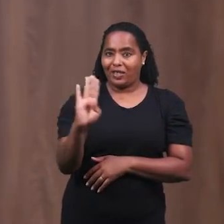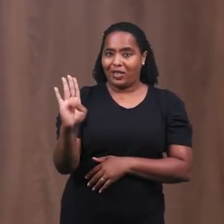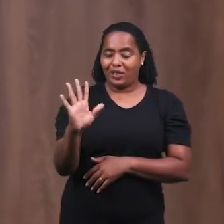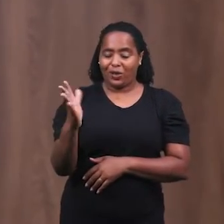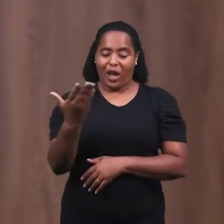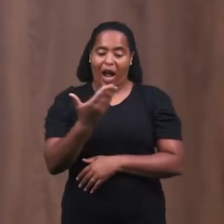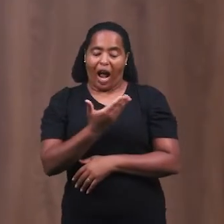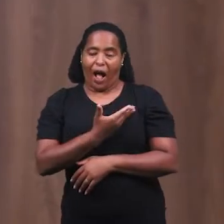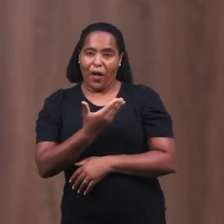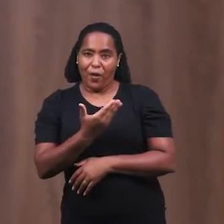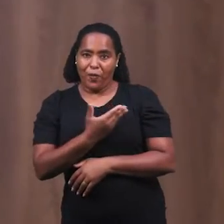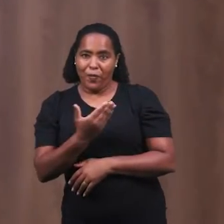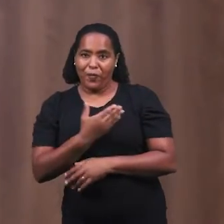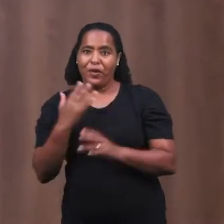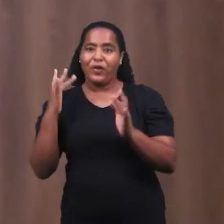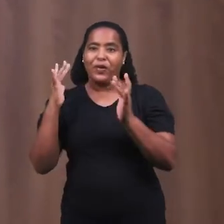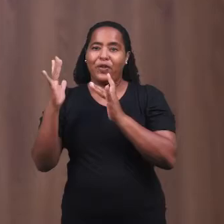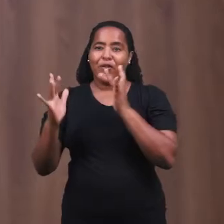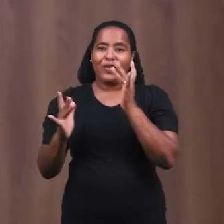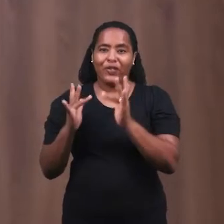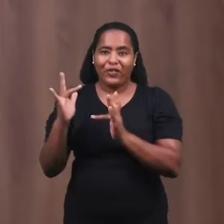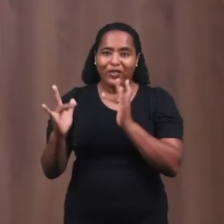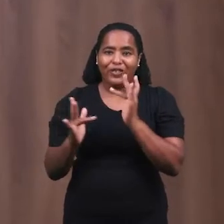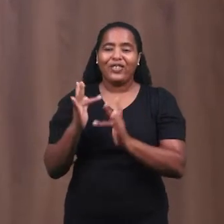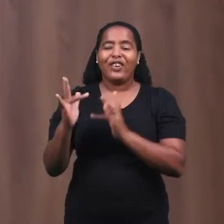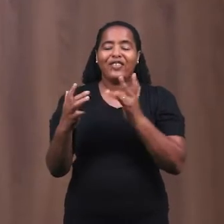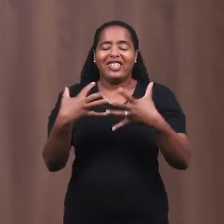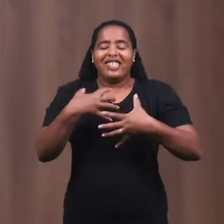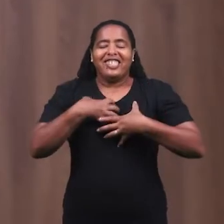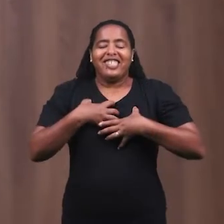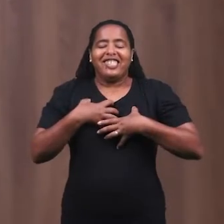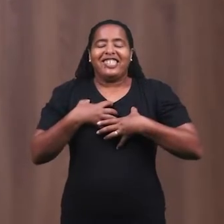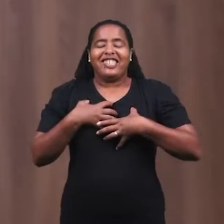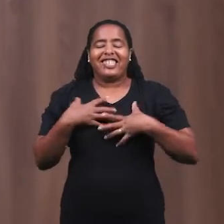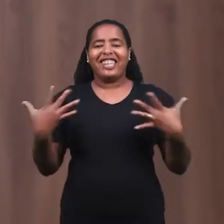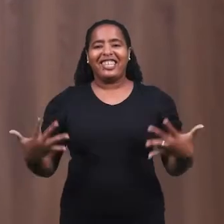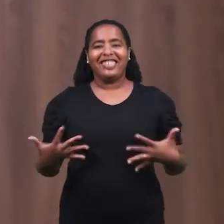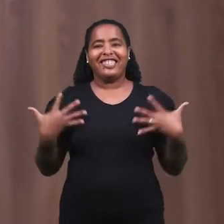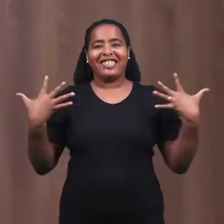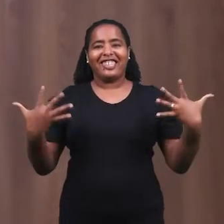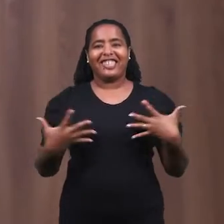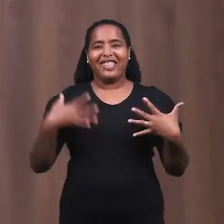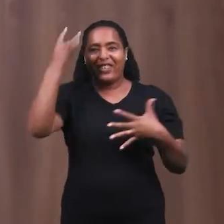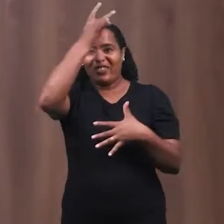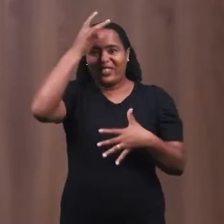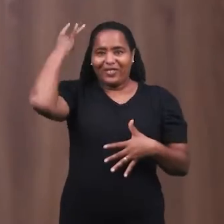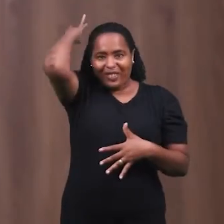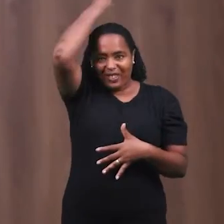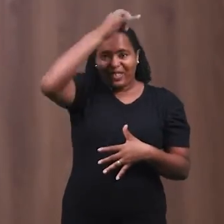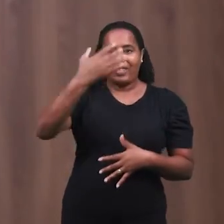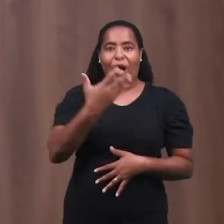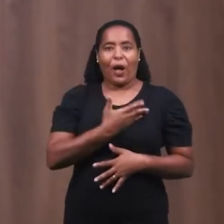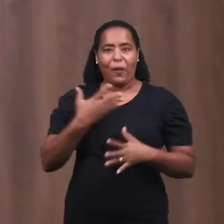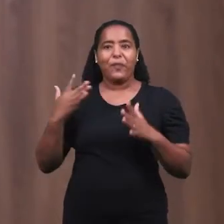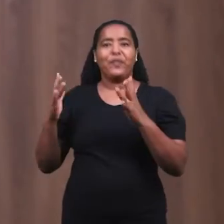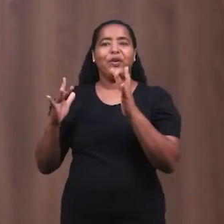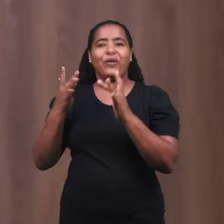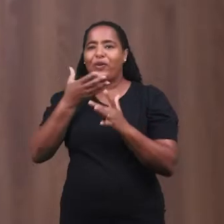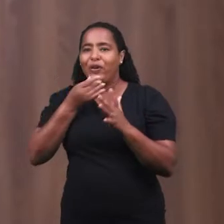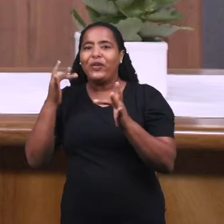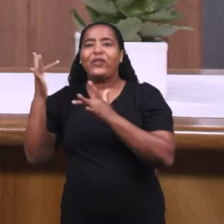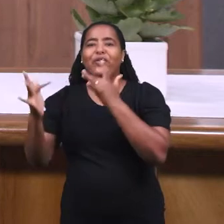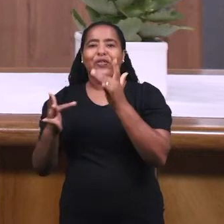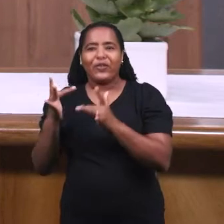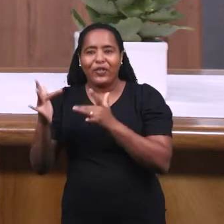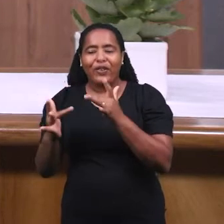у кого невеста, тот жених, а друг жениха, он радуется, и Дух Святой,